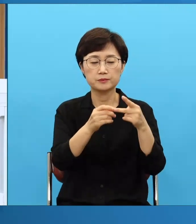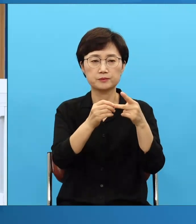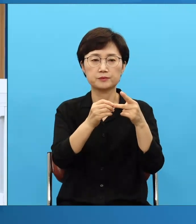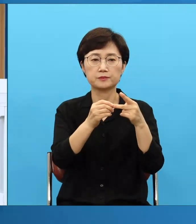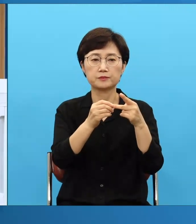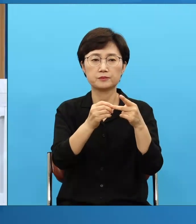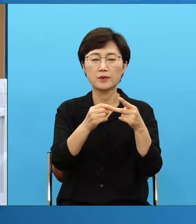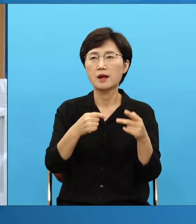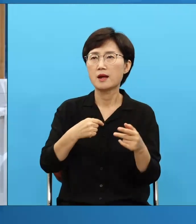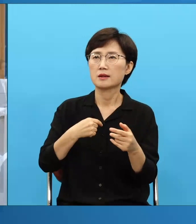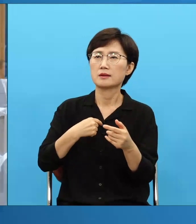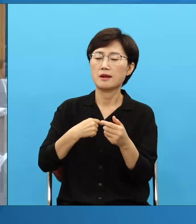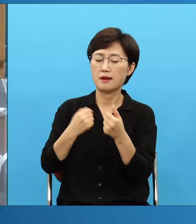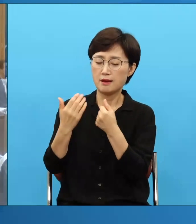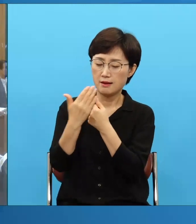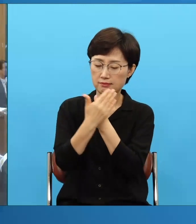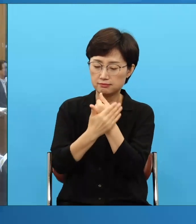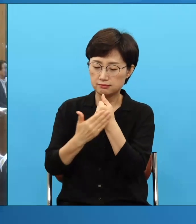내